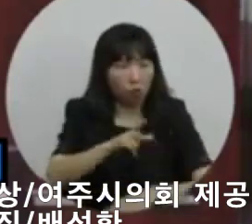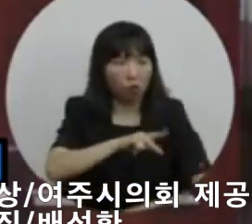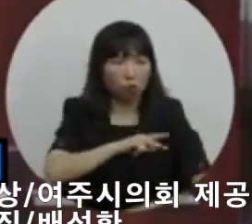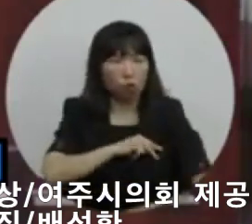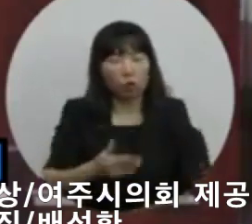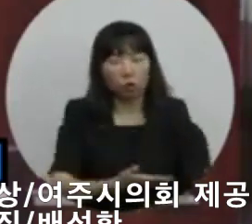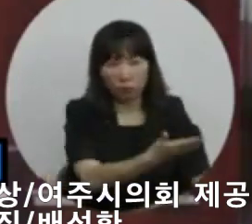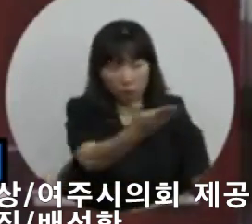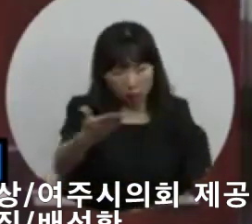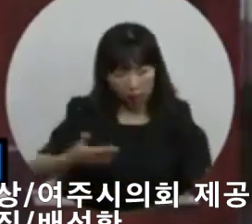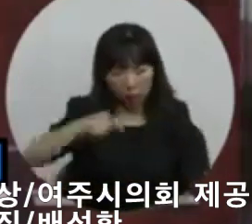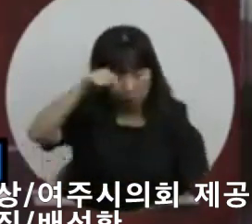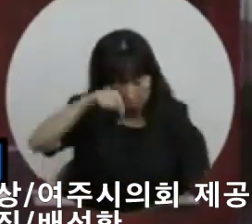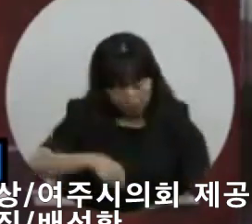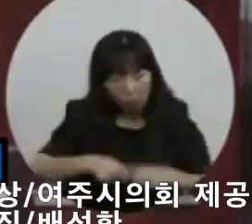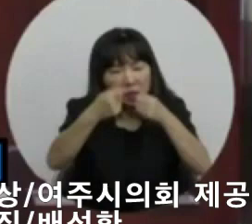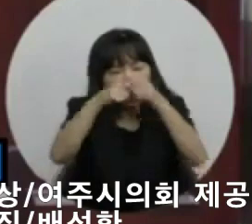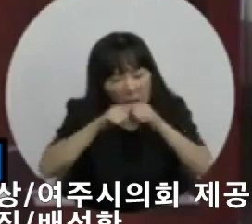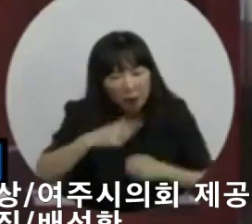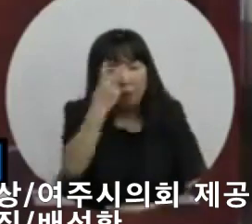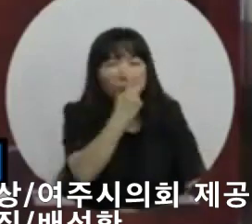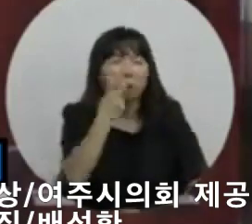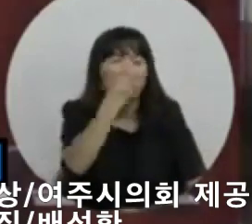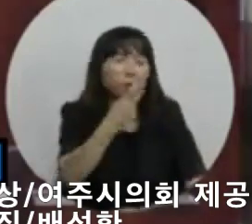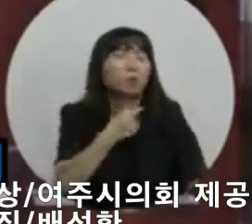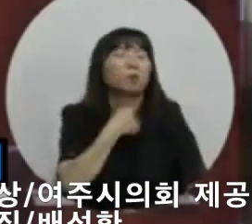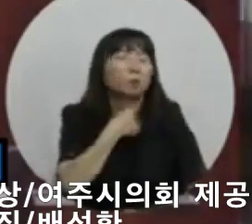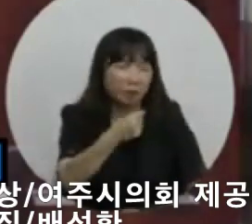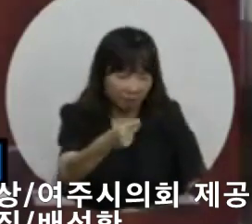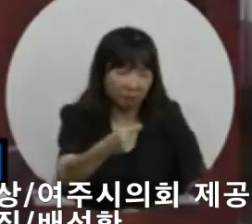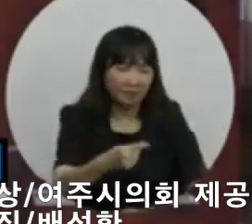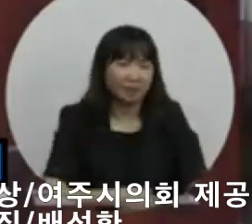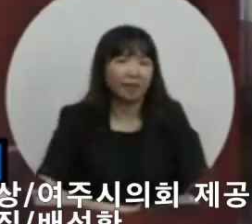심도 있게 검토해 주십사 하고 부탁을 드리면서 이상 마치겠습니다. 감사합니다.